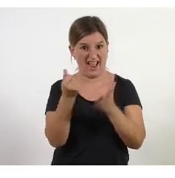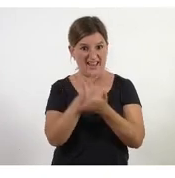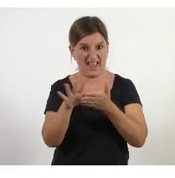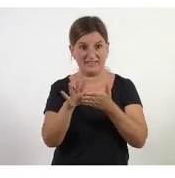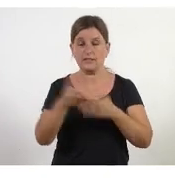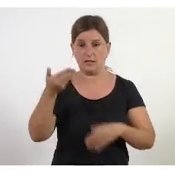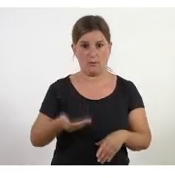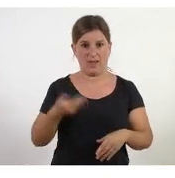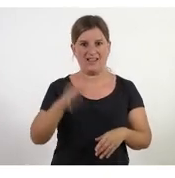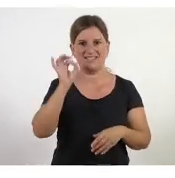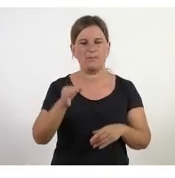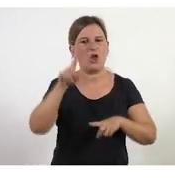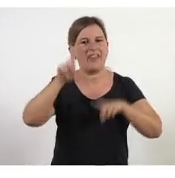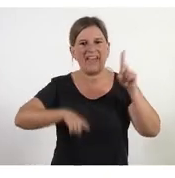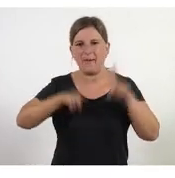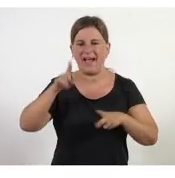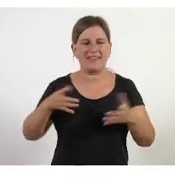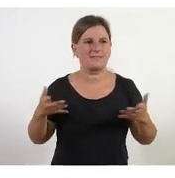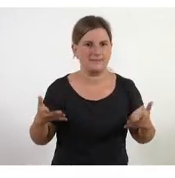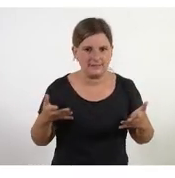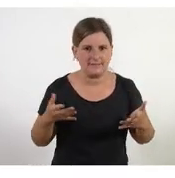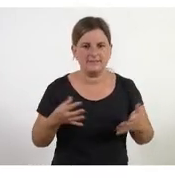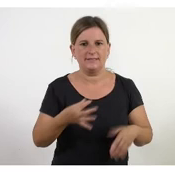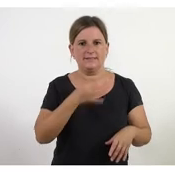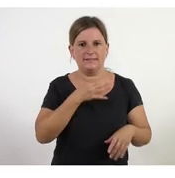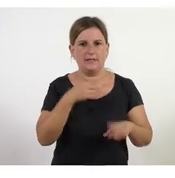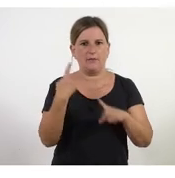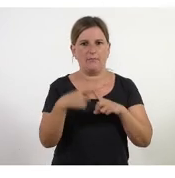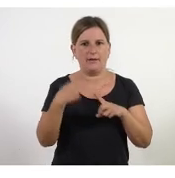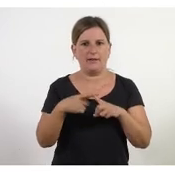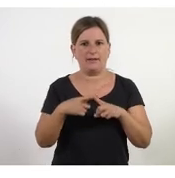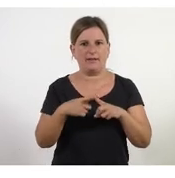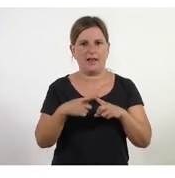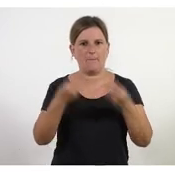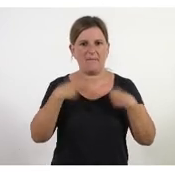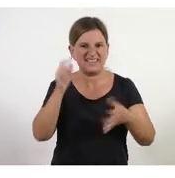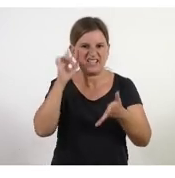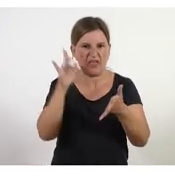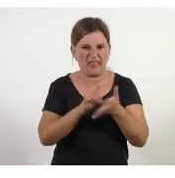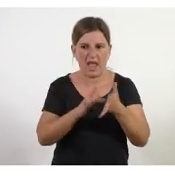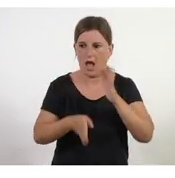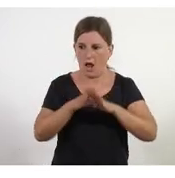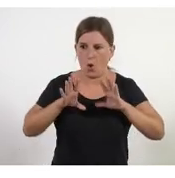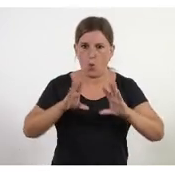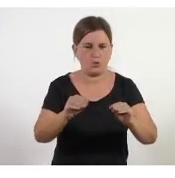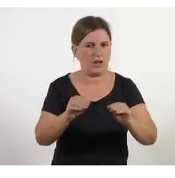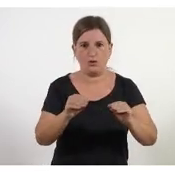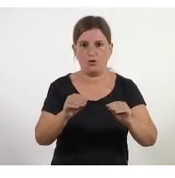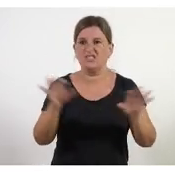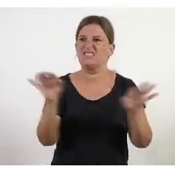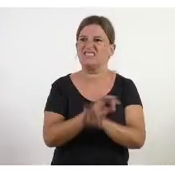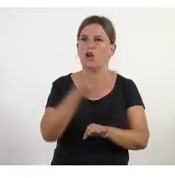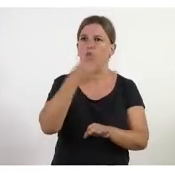moltes vegades no compleixen el punt de que les podem fer servir al mateix dia, no necessitem cap